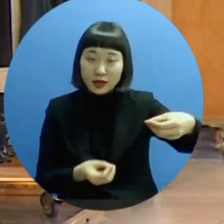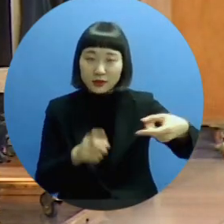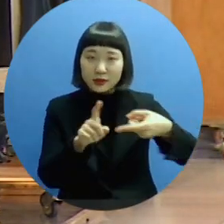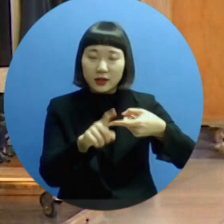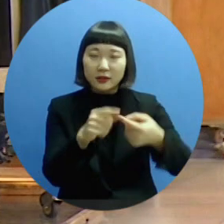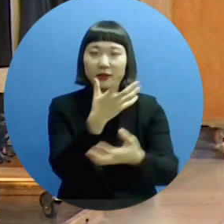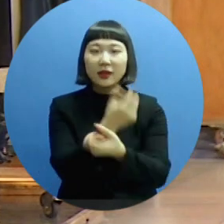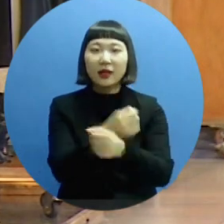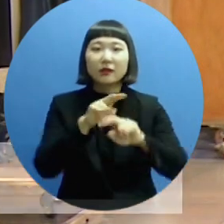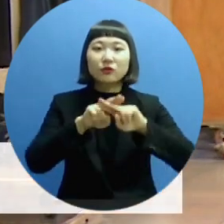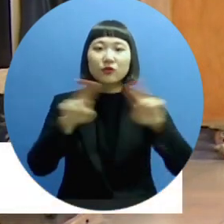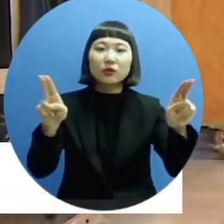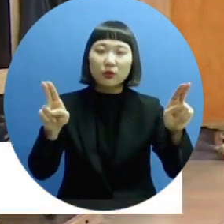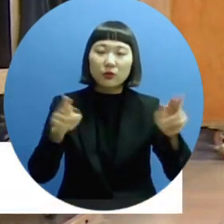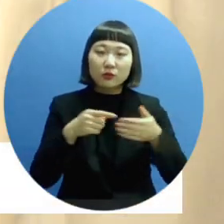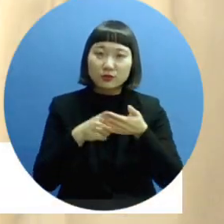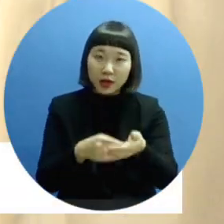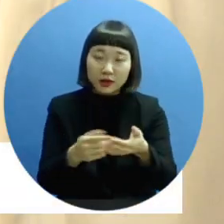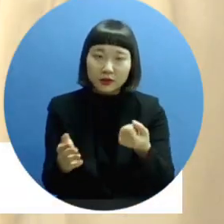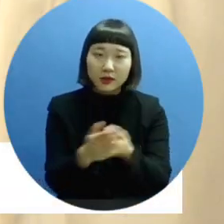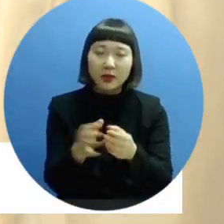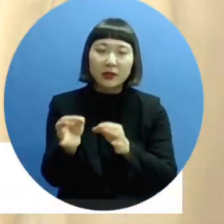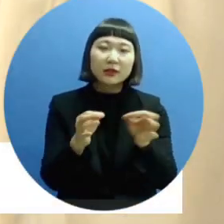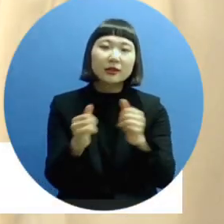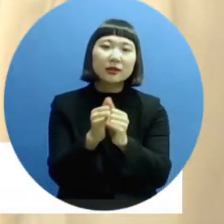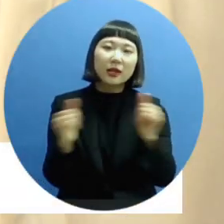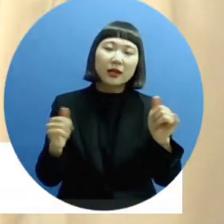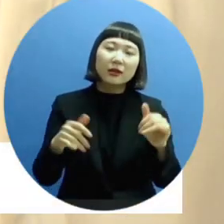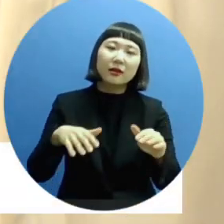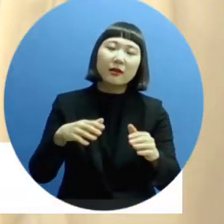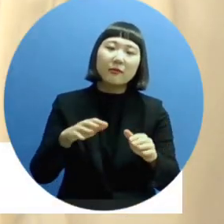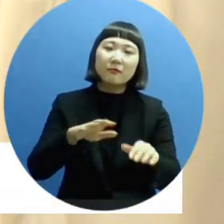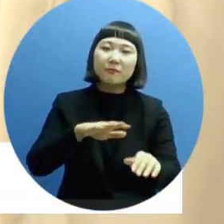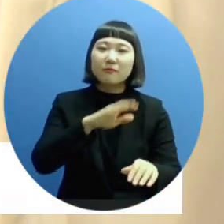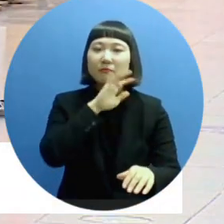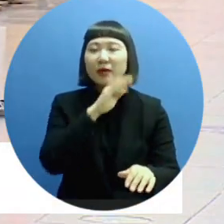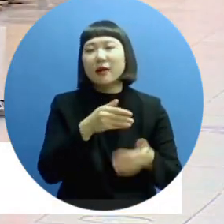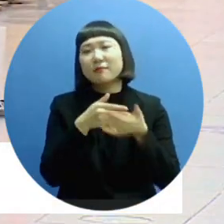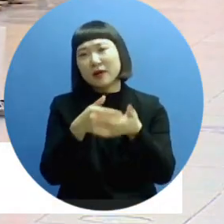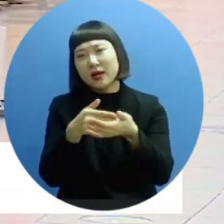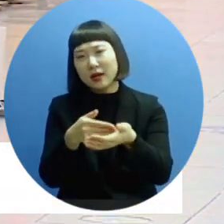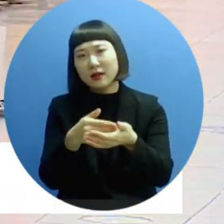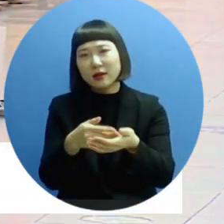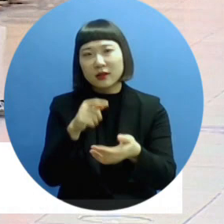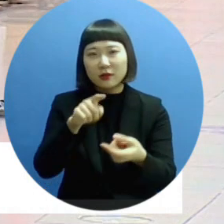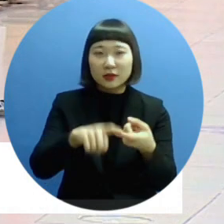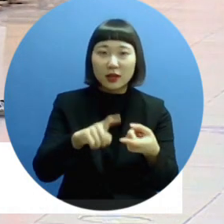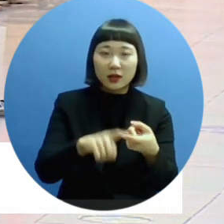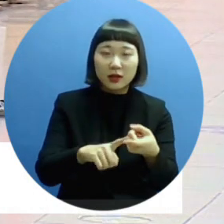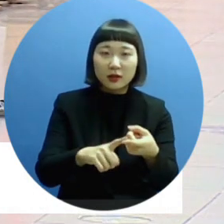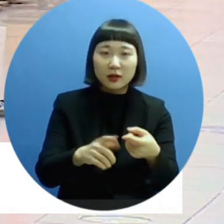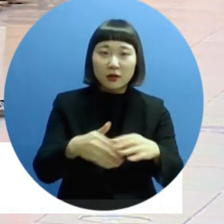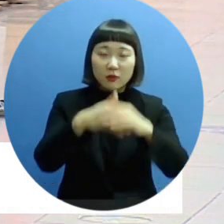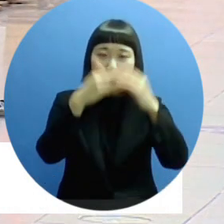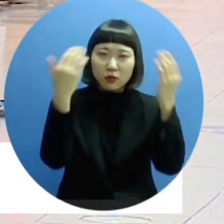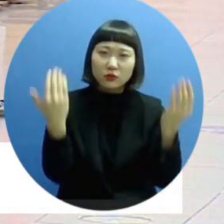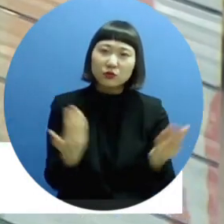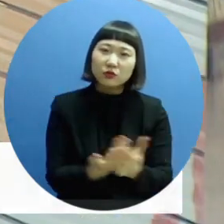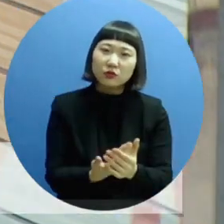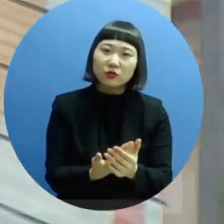가운데 상인들의 반발과 지하상가 정상화를 고려해 지하상가 임전차인 보호 대책을 함께